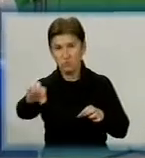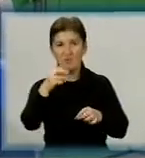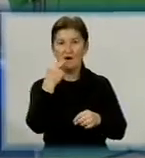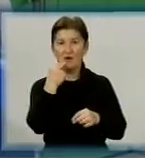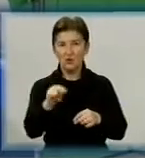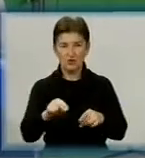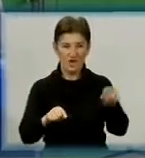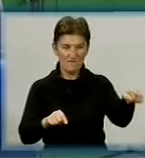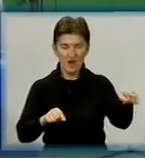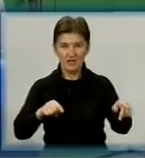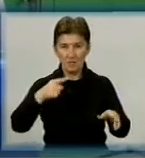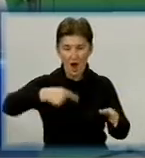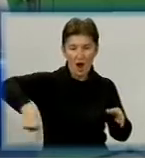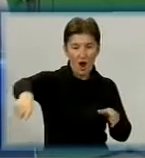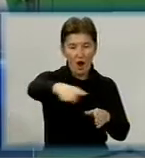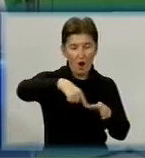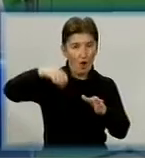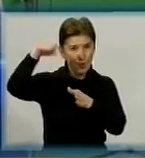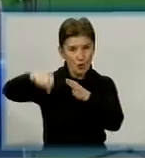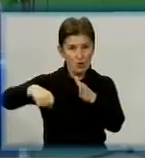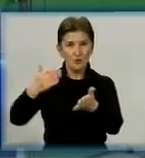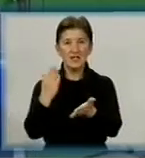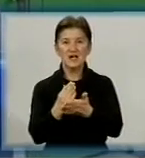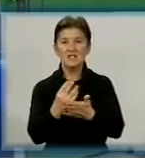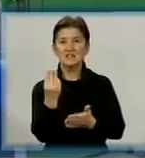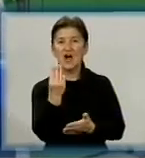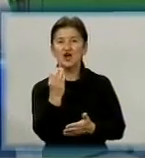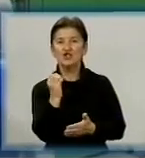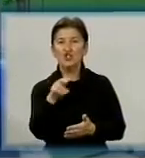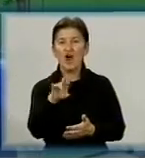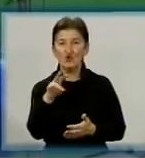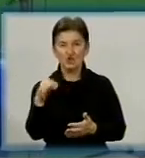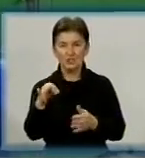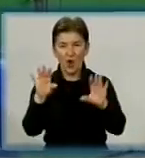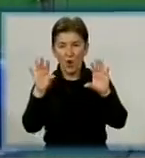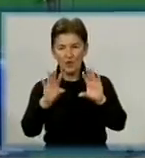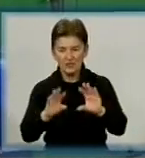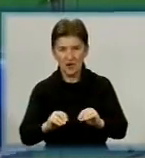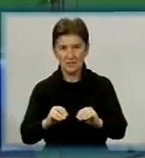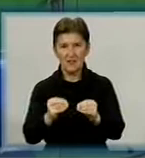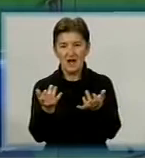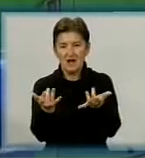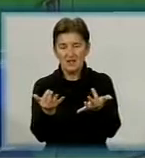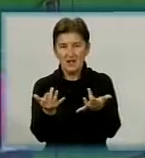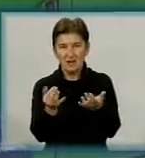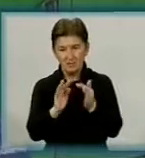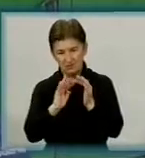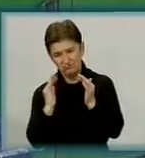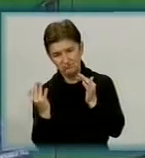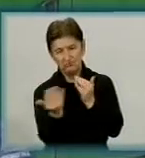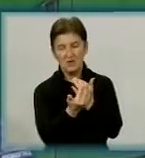в цьому колодці маються щелочні осадки. От, і накип на чайники, на кастрюлях, і маються